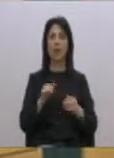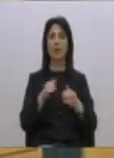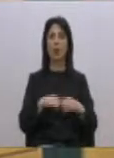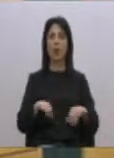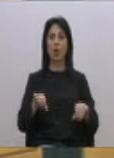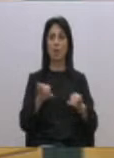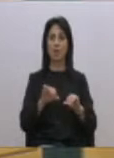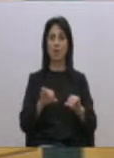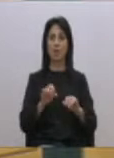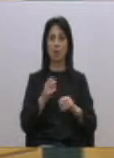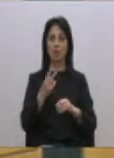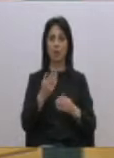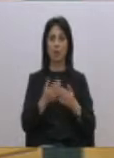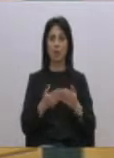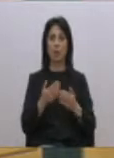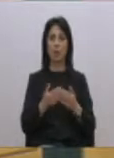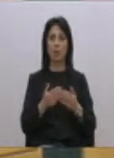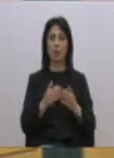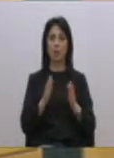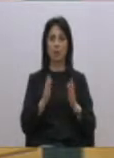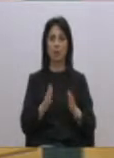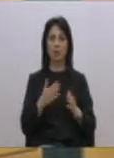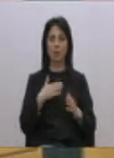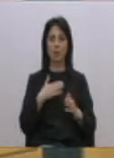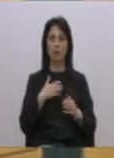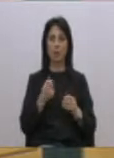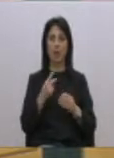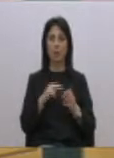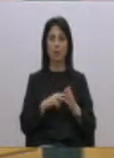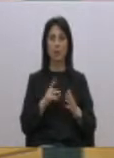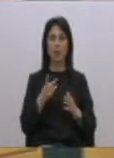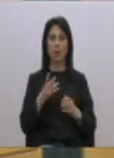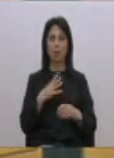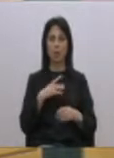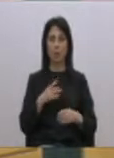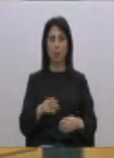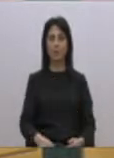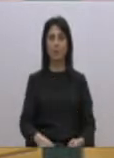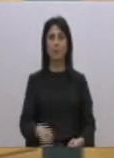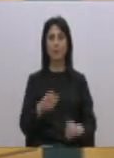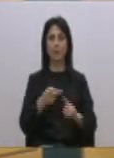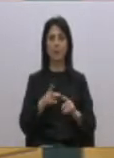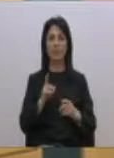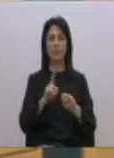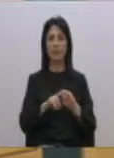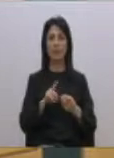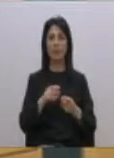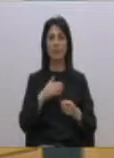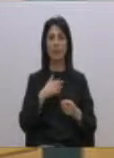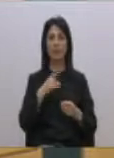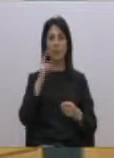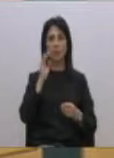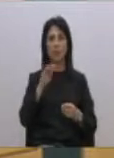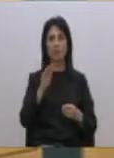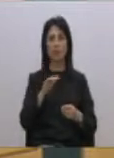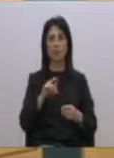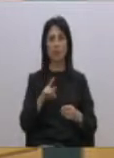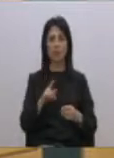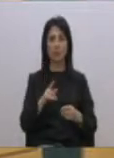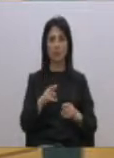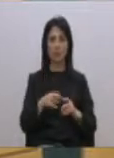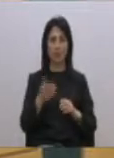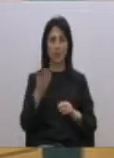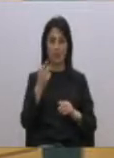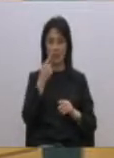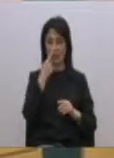კომისიის 12 რეკომენდაციით განსაზღვრული ჩვენი ამოცანა რა უნდა იყოს. თან დაკავშირებით მინდა შეგახსენოთ, რომ არც თუ ისე დიდი